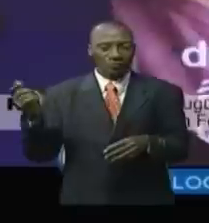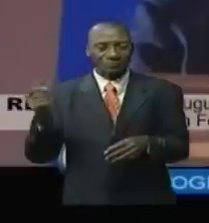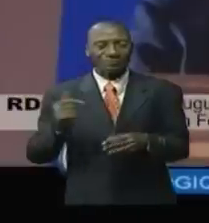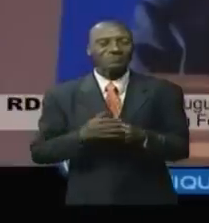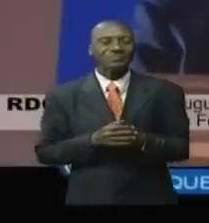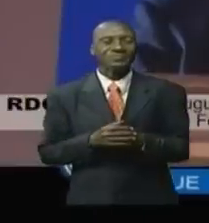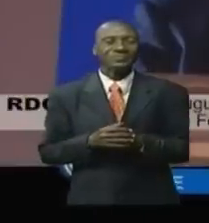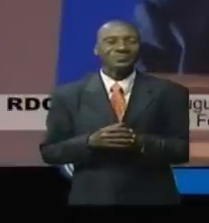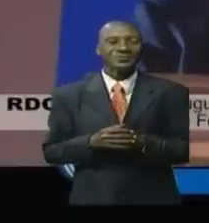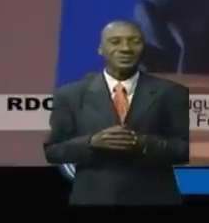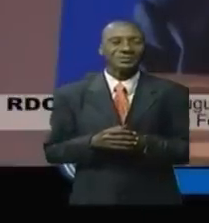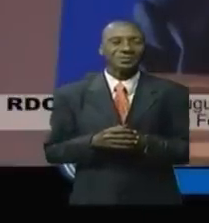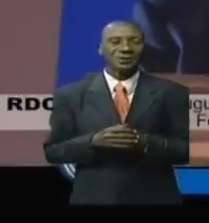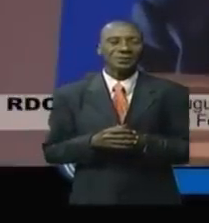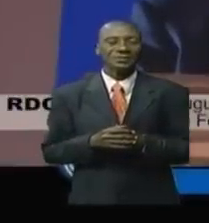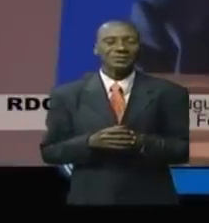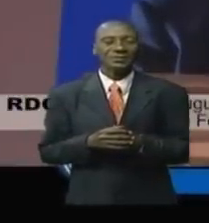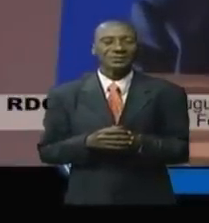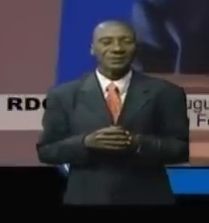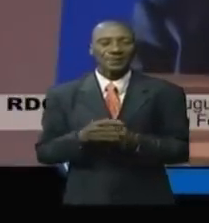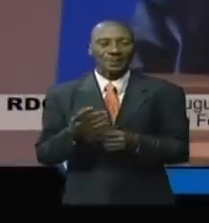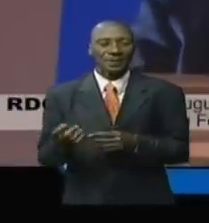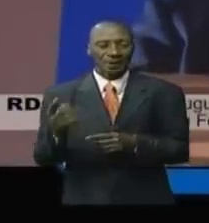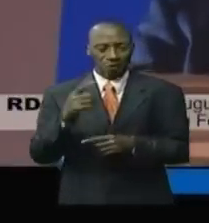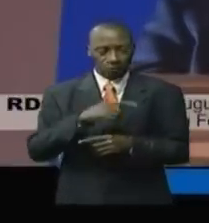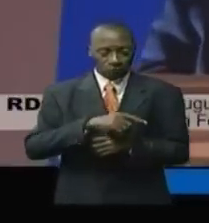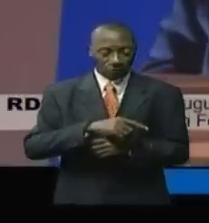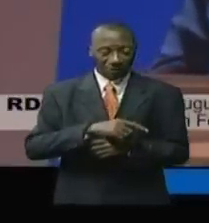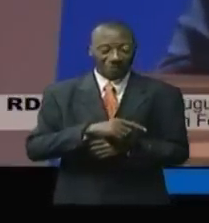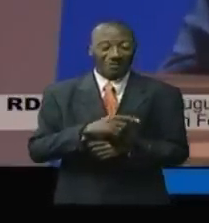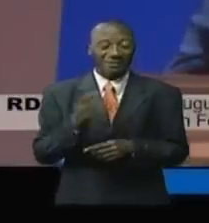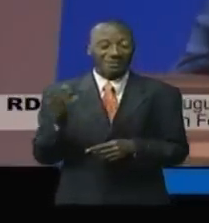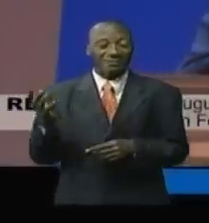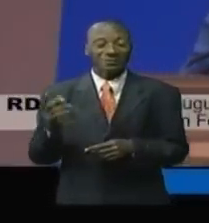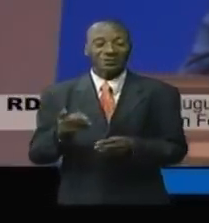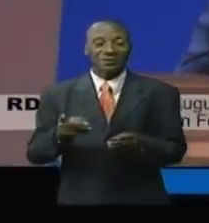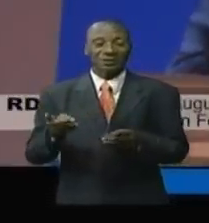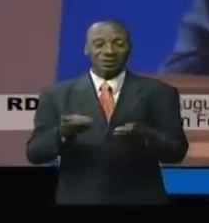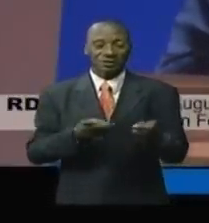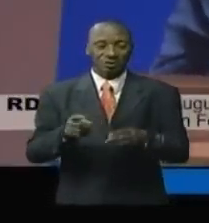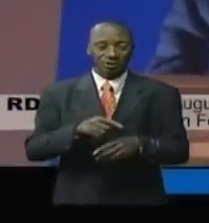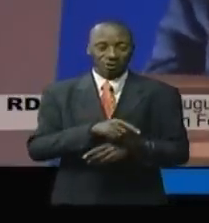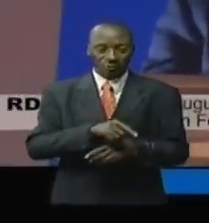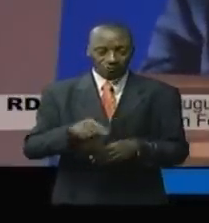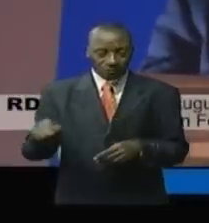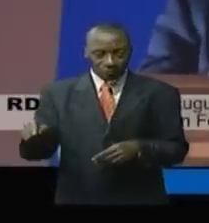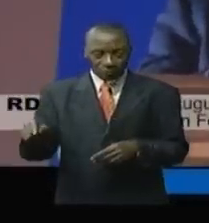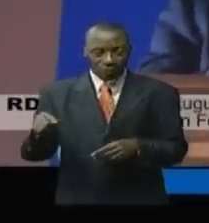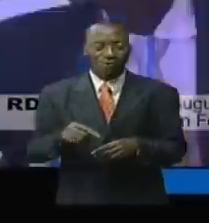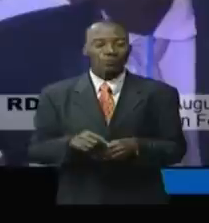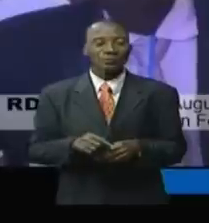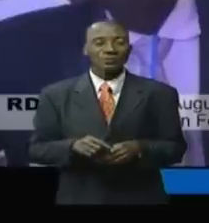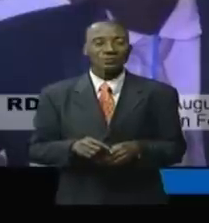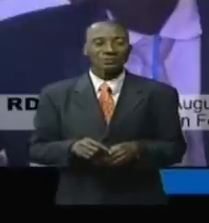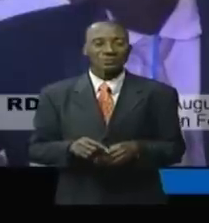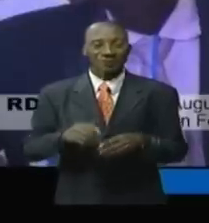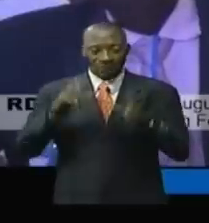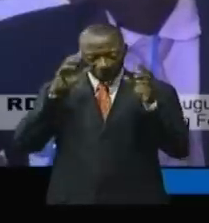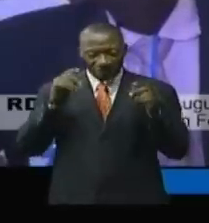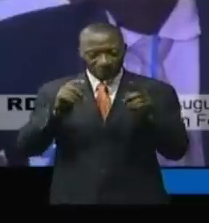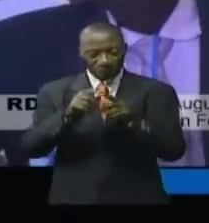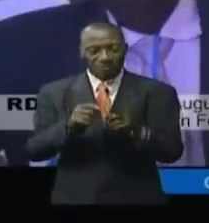journée du mardi 14 juin, le directeur du cabinet des PTENTIC a clôturé cette rencontre en soulignant que toutes